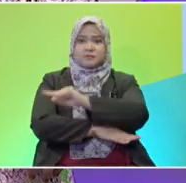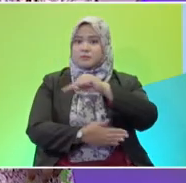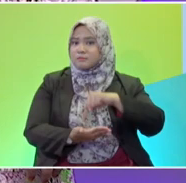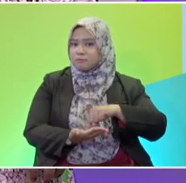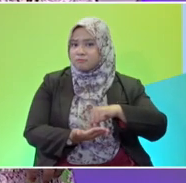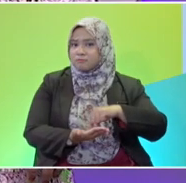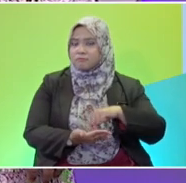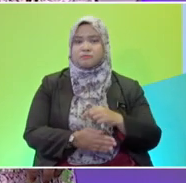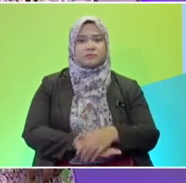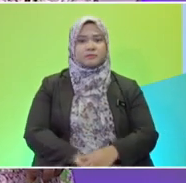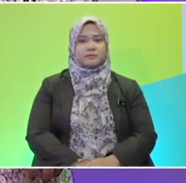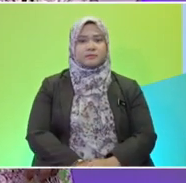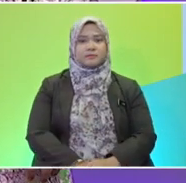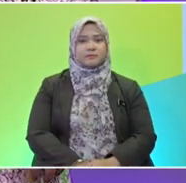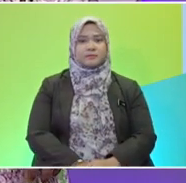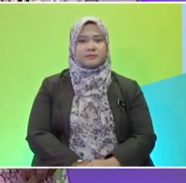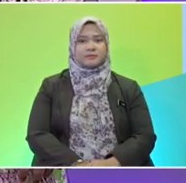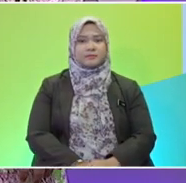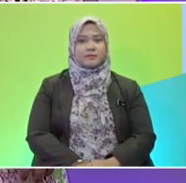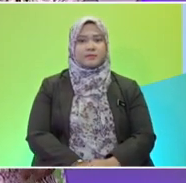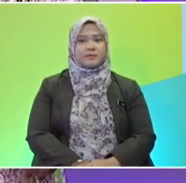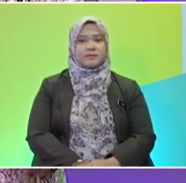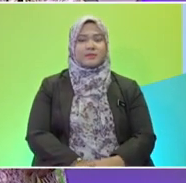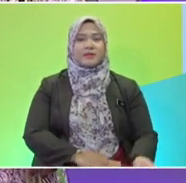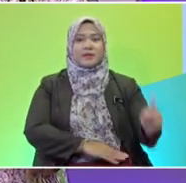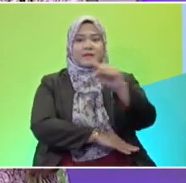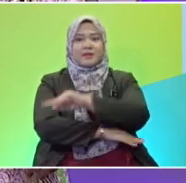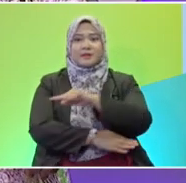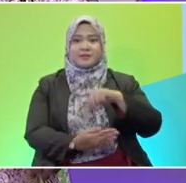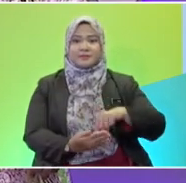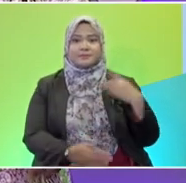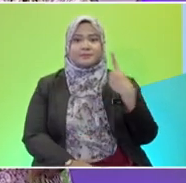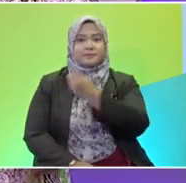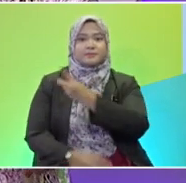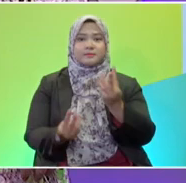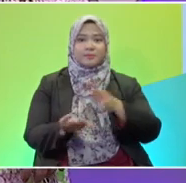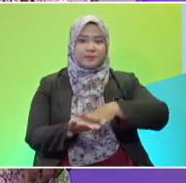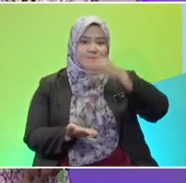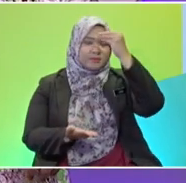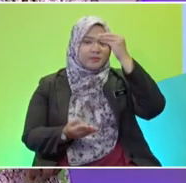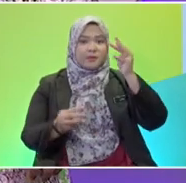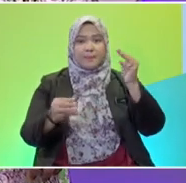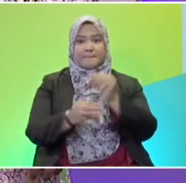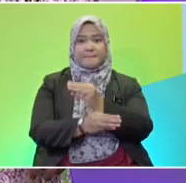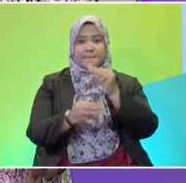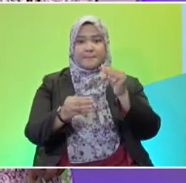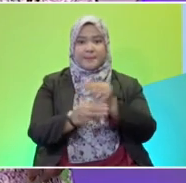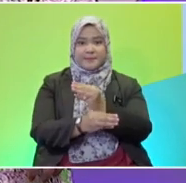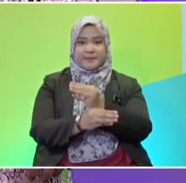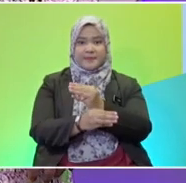hari ini kita akan belajar subjek matematika pembelajaran topi uang